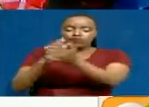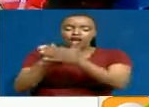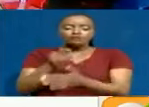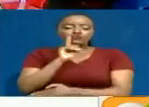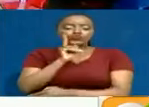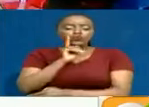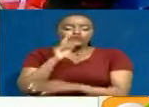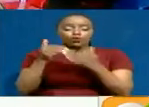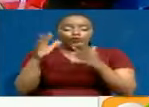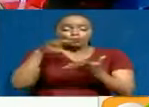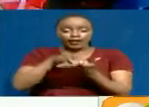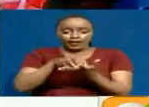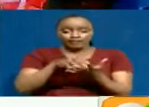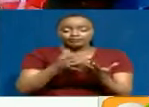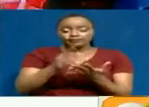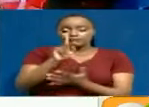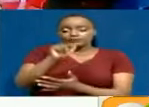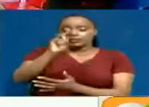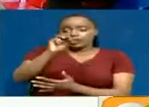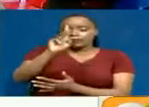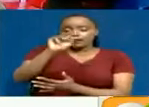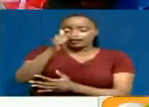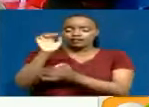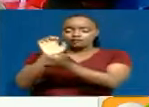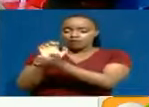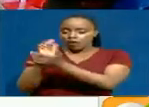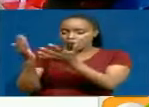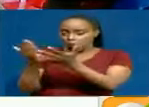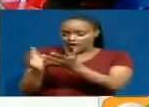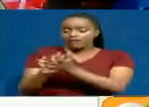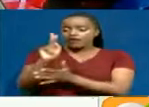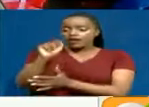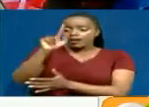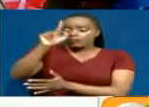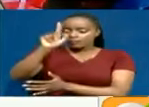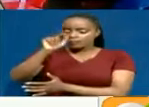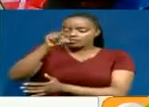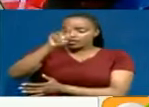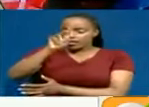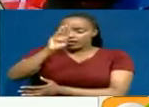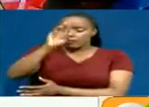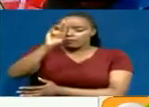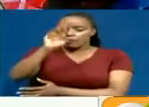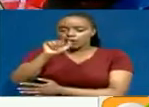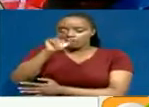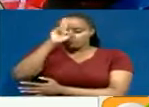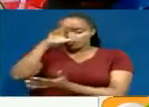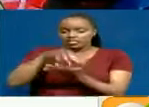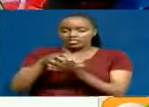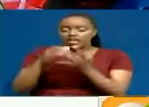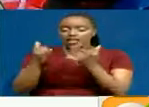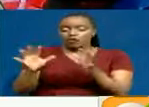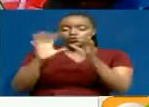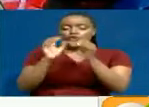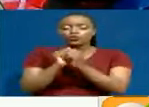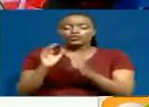kesho ambapo atafunguliwa mashtaka, huku Kamket naye akizuiliwa katika kituo cha polisi cha Kaptembwa na kutarajiwa kufikishwa mahakamani hapo kesho. Sasa